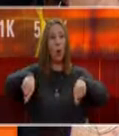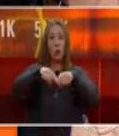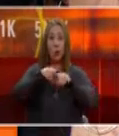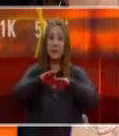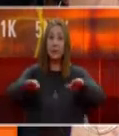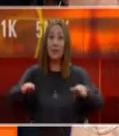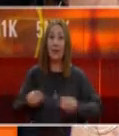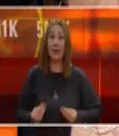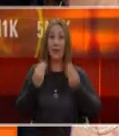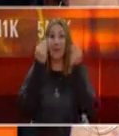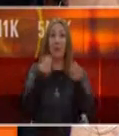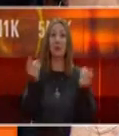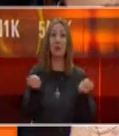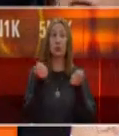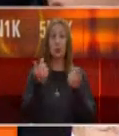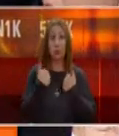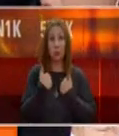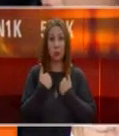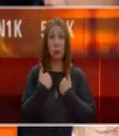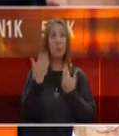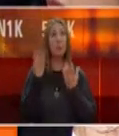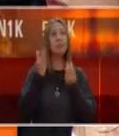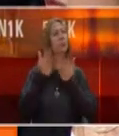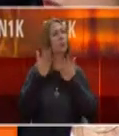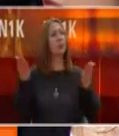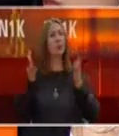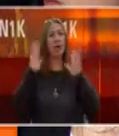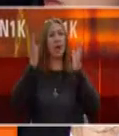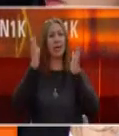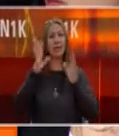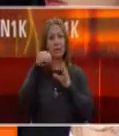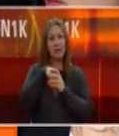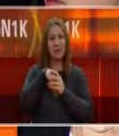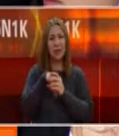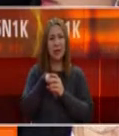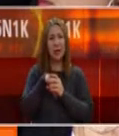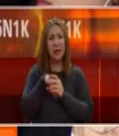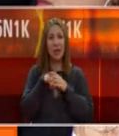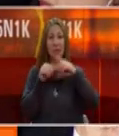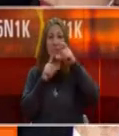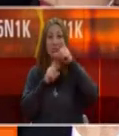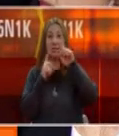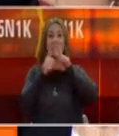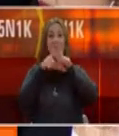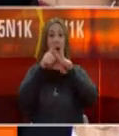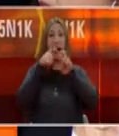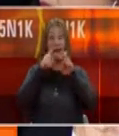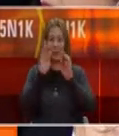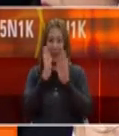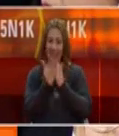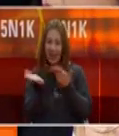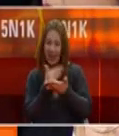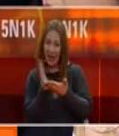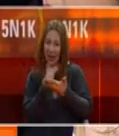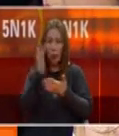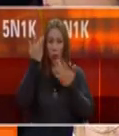zeminler yaratmaya çalışıyoruz. Pek çok şey yapıyoruz. Bu faaliyete de biz Çınardiv isminde bir dergiyle başladık. Kültür,